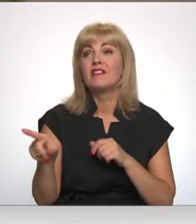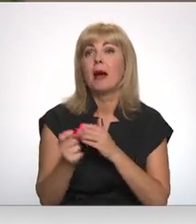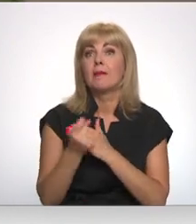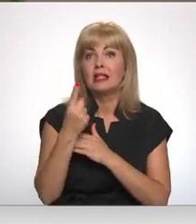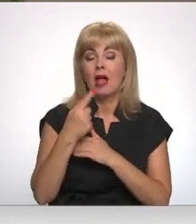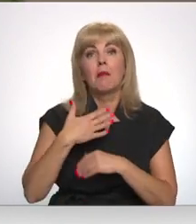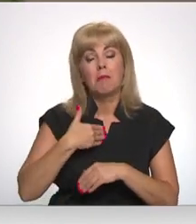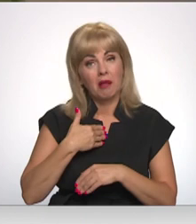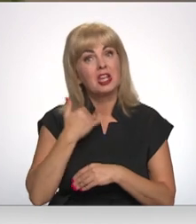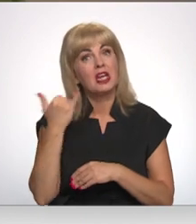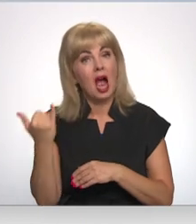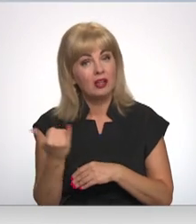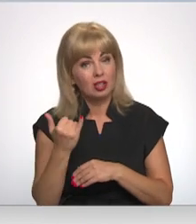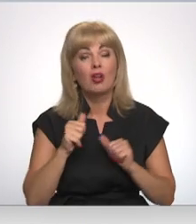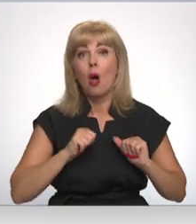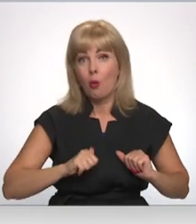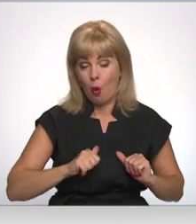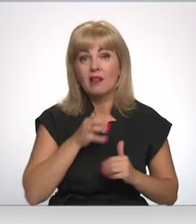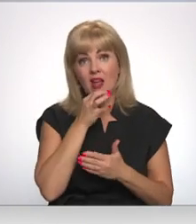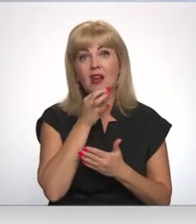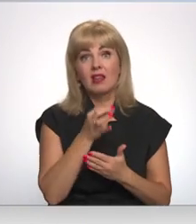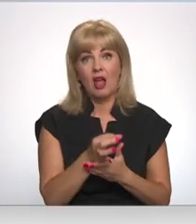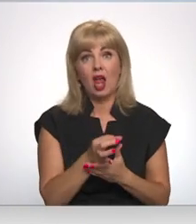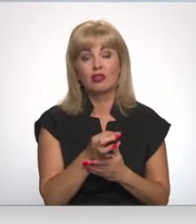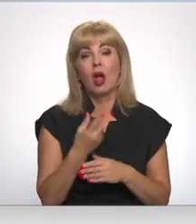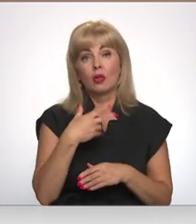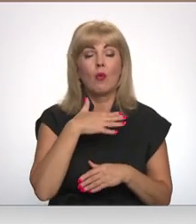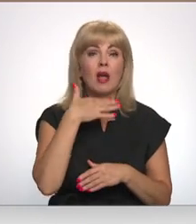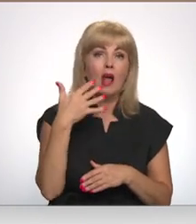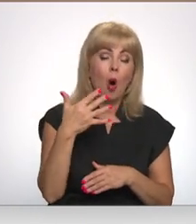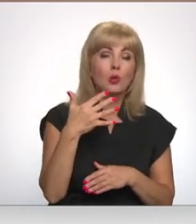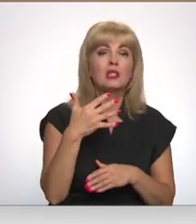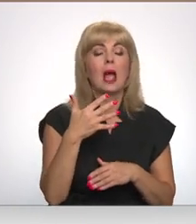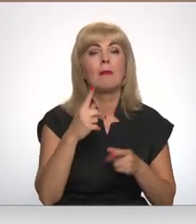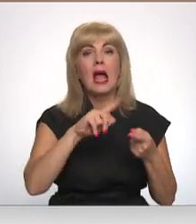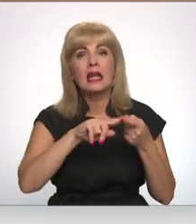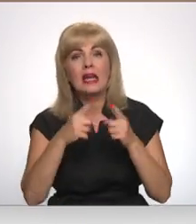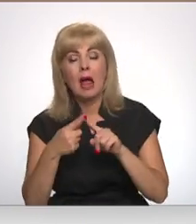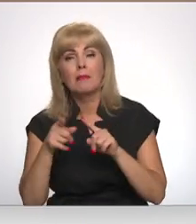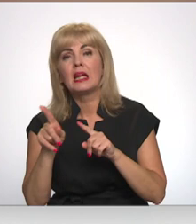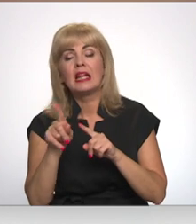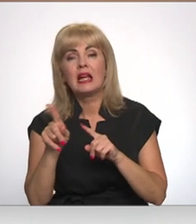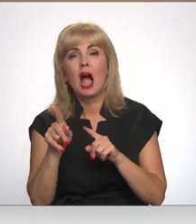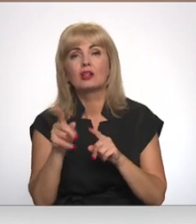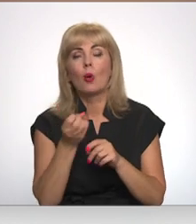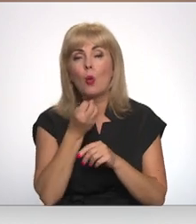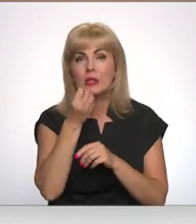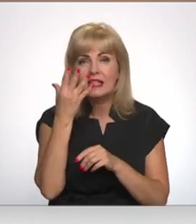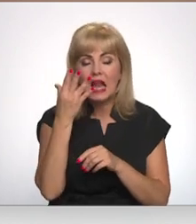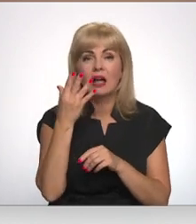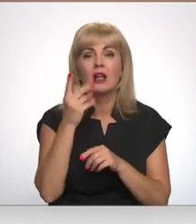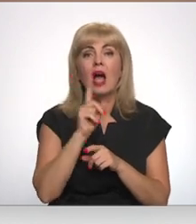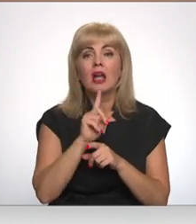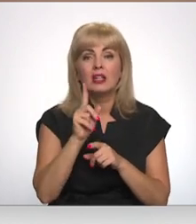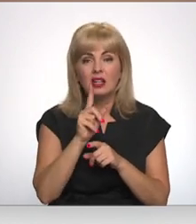tas ieinteresēja. Pagodīgi jāatzīst, kad no daudziem hibrīdiem, kas uzzied, ļoti daudz aiziet